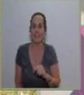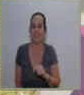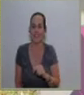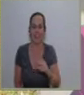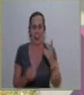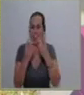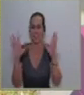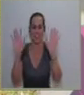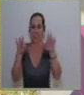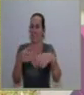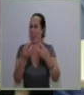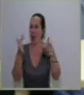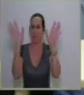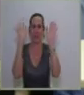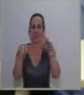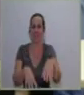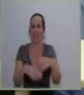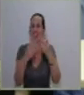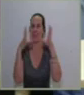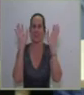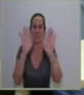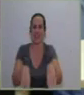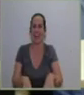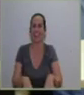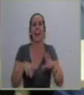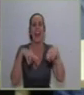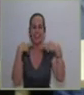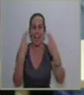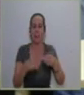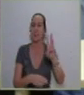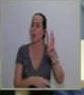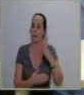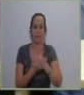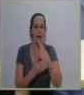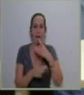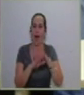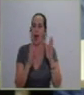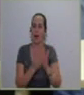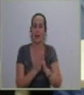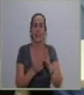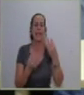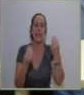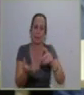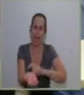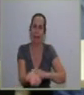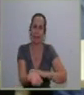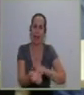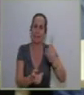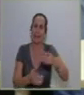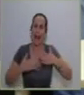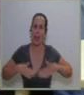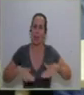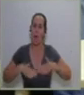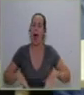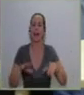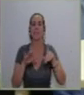לא משנה, לא משנה. את לא יודעת שזה. אני חושבת ששלומית אמרה הכל. היא איבדה הרבה דם, היא צריכה לנו. אז טוב,